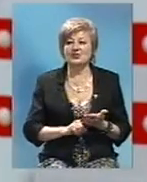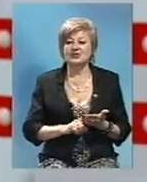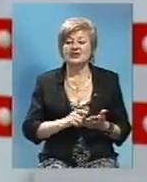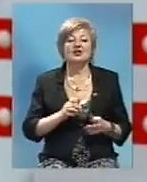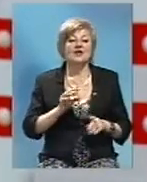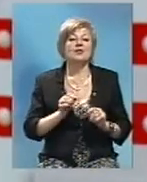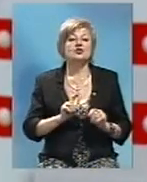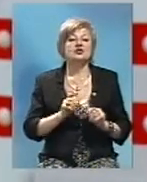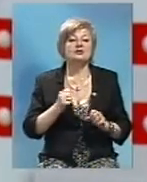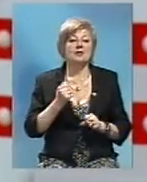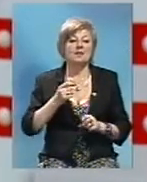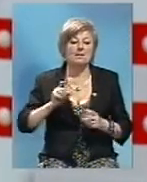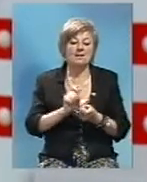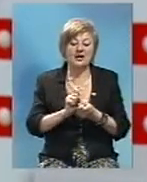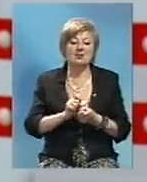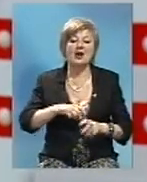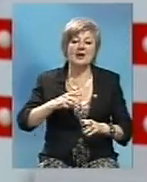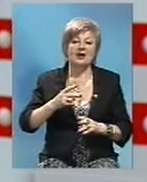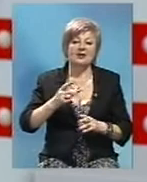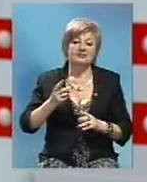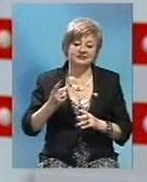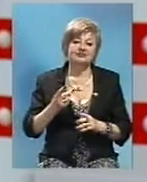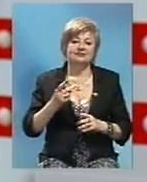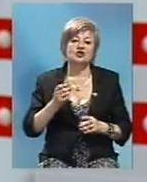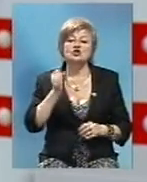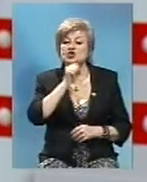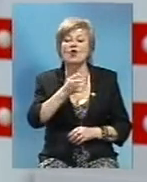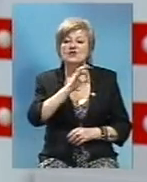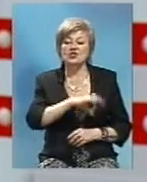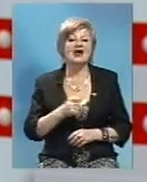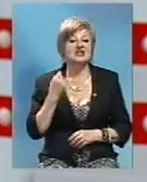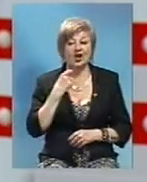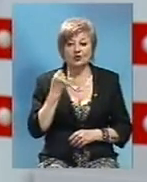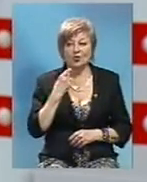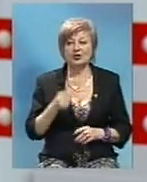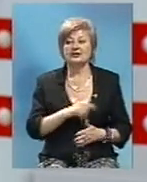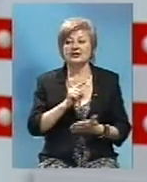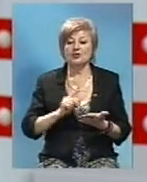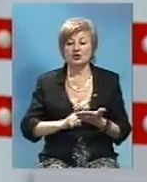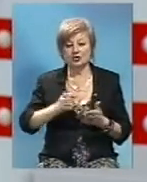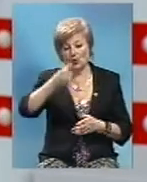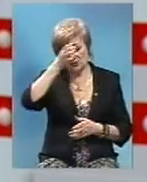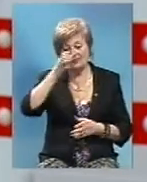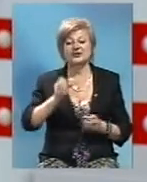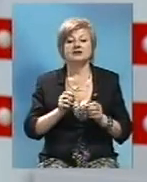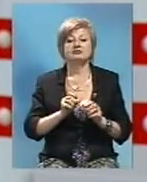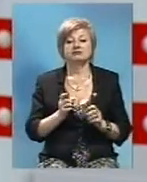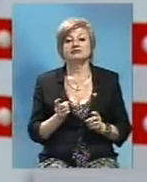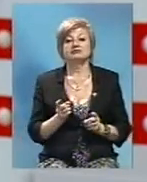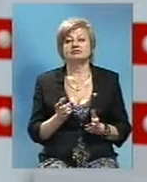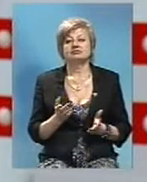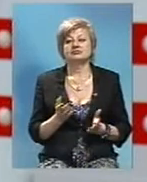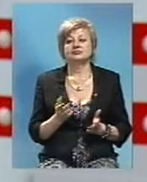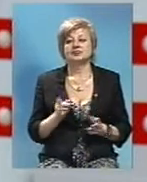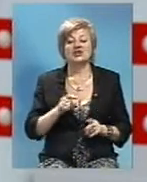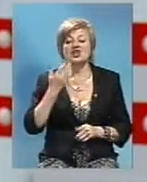– це боротьби з вживанням алкоголя. Це зловживання. Зловживання алкоголя – це питання освіти і культури. І я вважаю, що тут